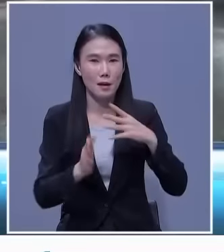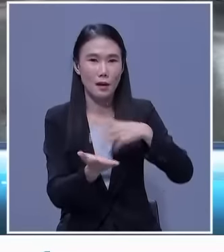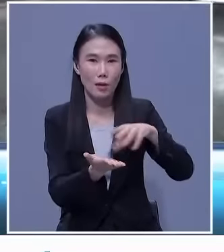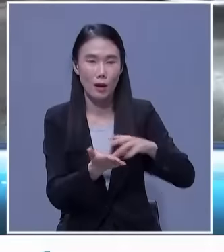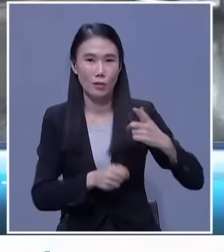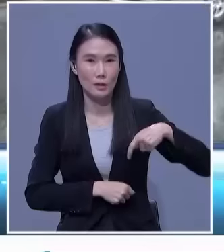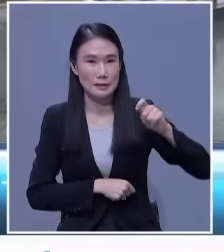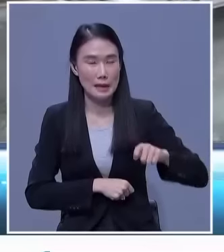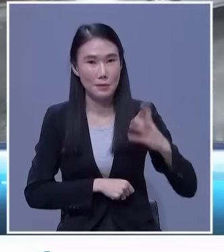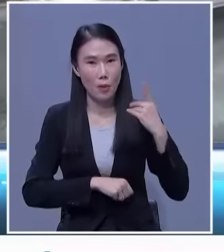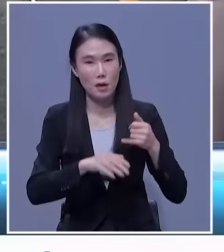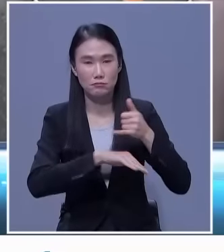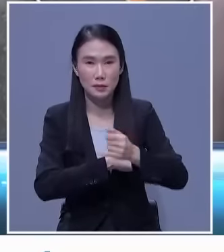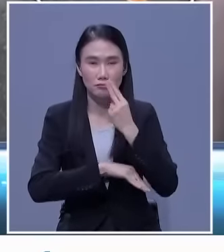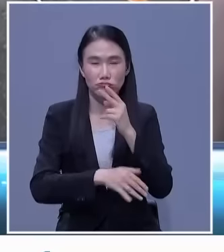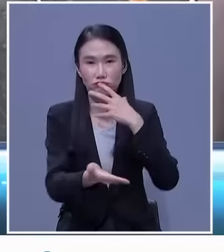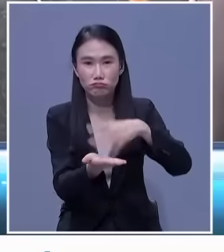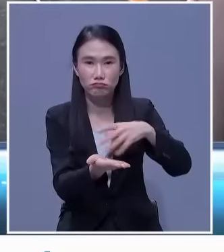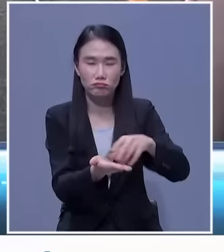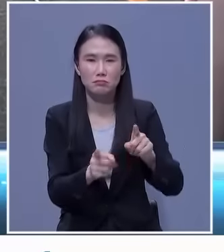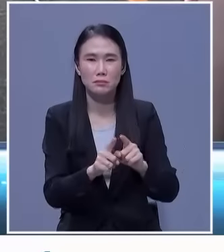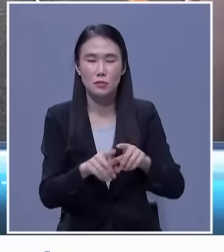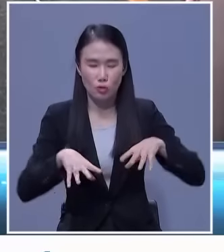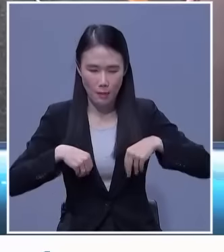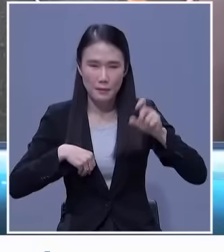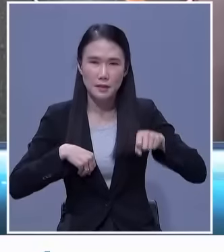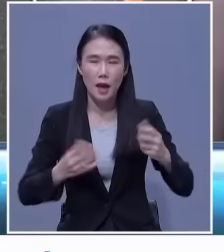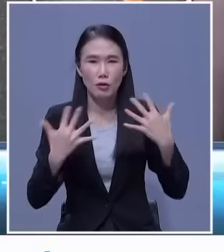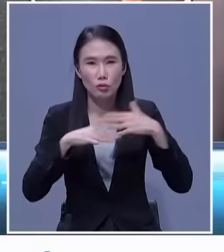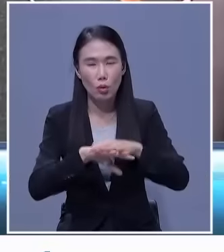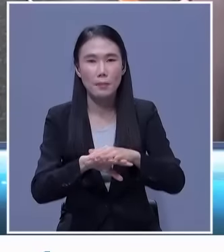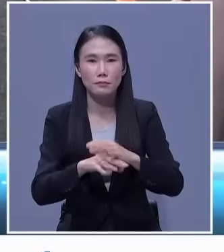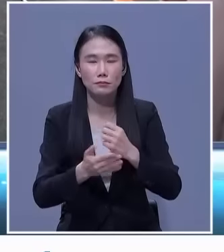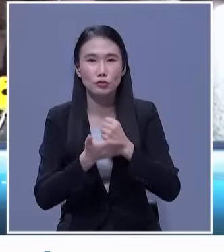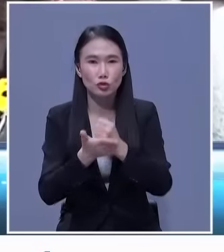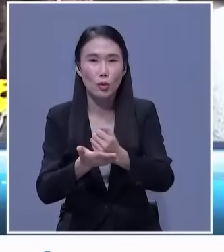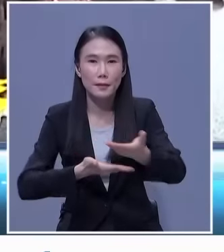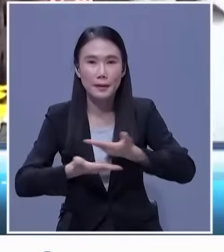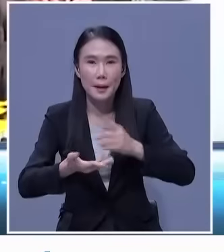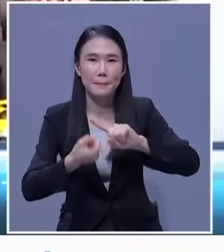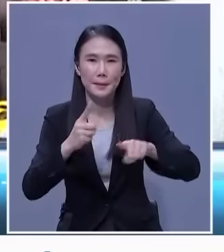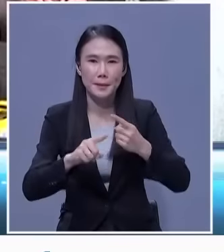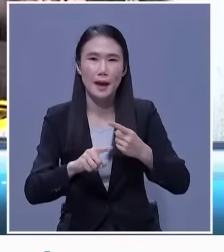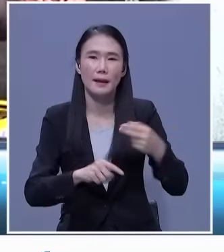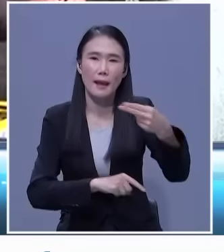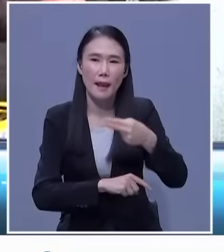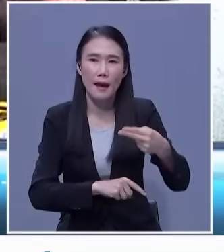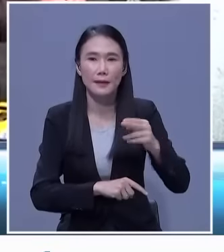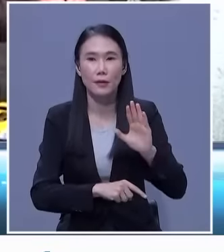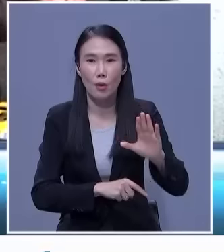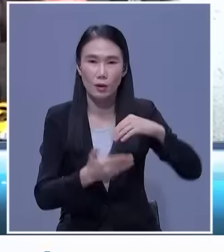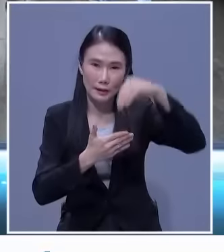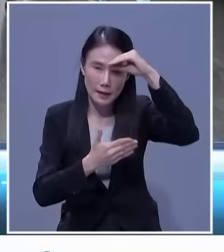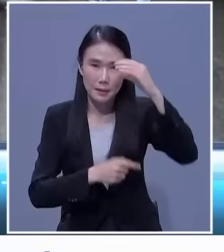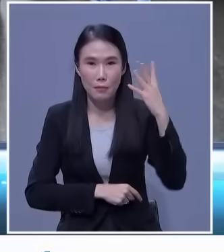จากศาลนะคะนายชัยณรงค์ยอมรับว่าตัวเองเข้าไปช่วยเหลือให้คำปรึกษาเพราะนายวรยุทธ์เป็นเพื่อนของหลานสาวยืนยันว่า